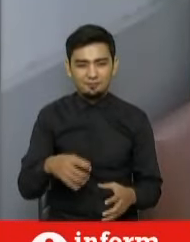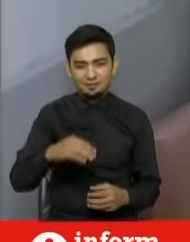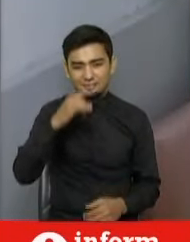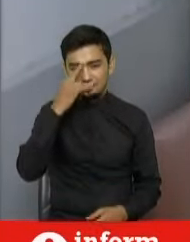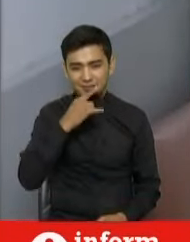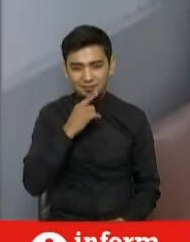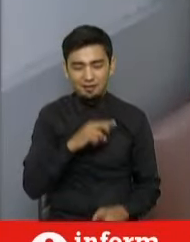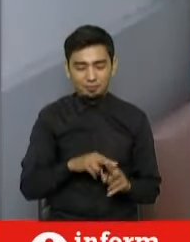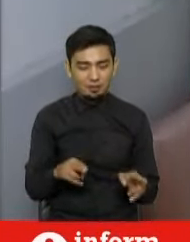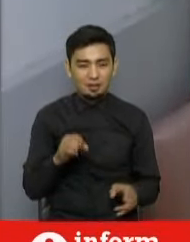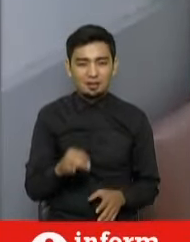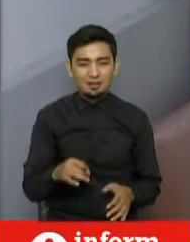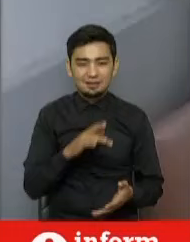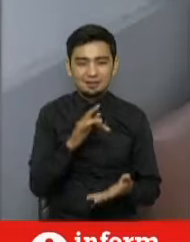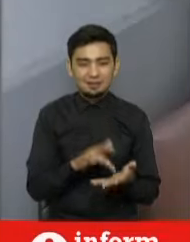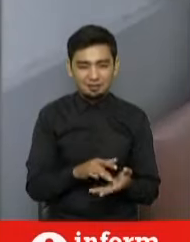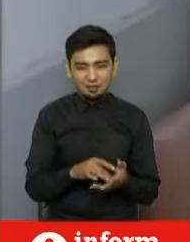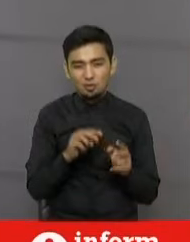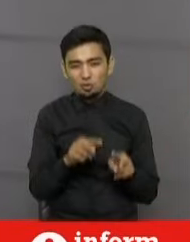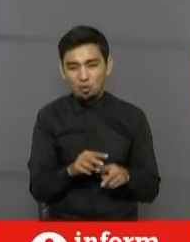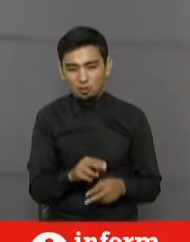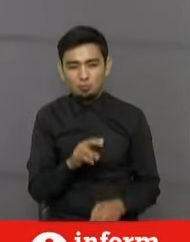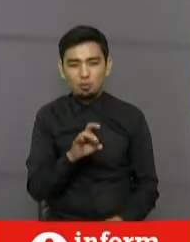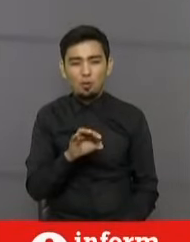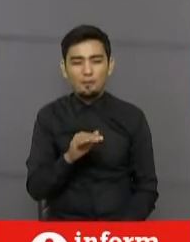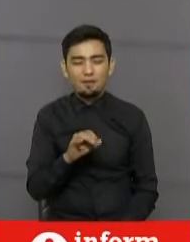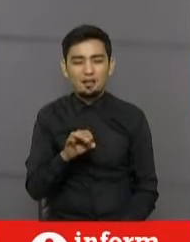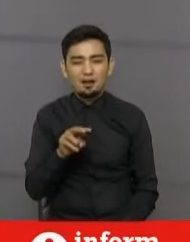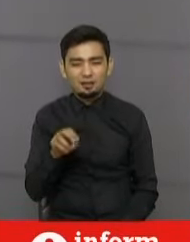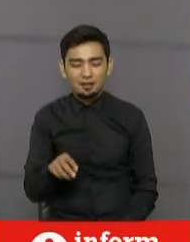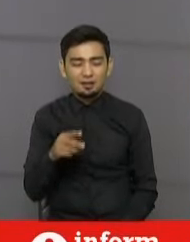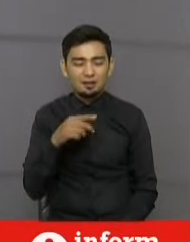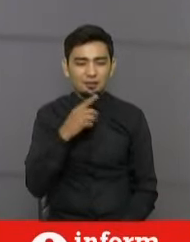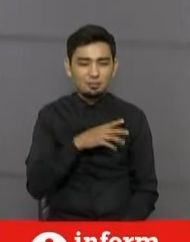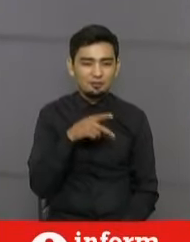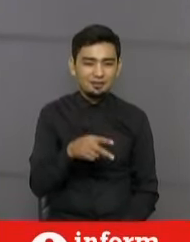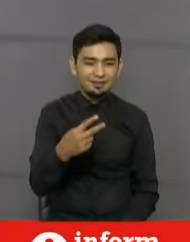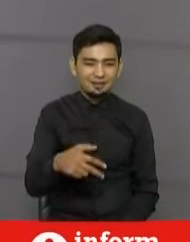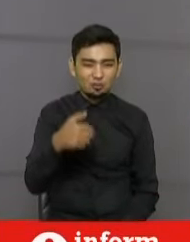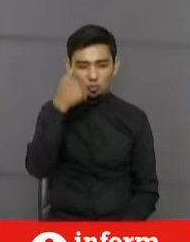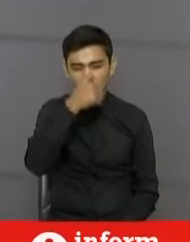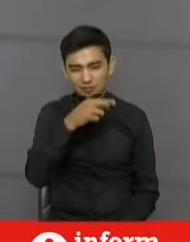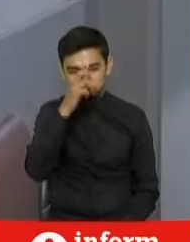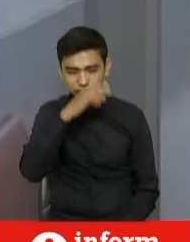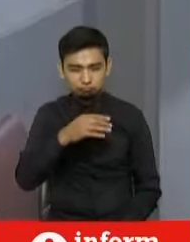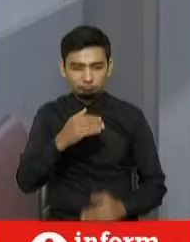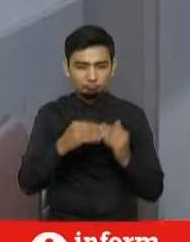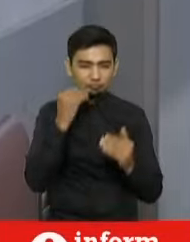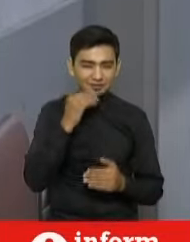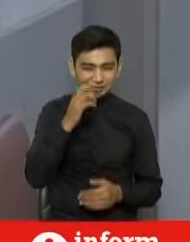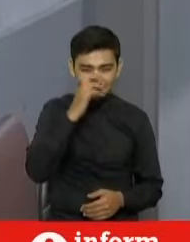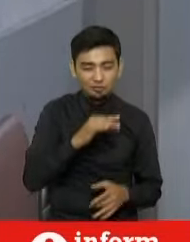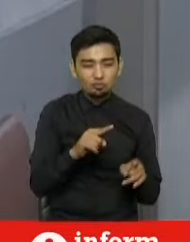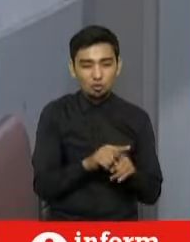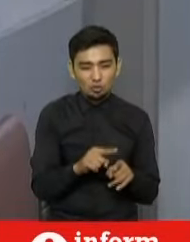Казахстана. Как сообщает Центр по контролю и профилактике заболеваний, к 2030 году число людей в развитых странах с избыточным весом